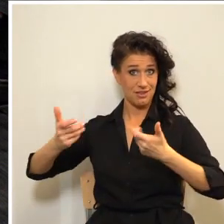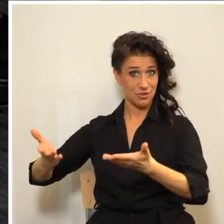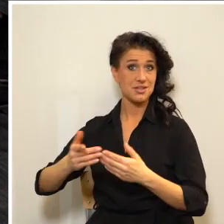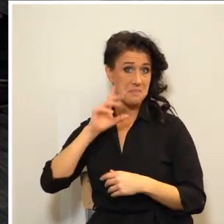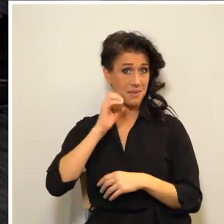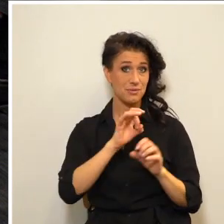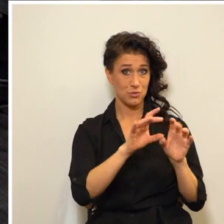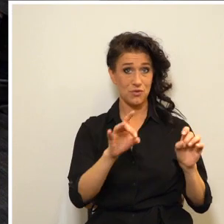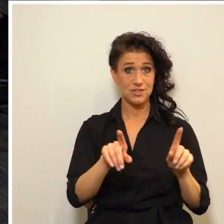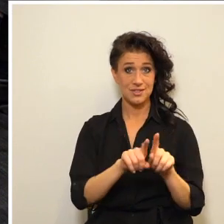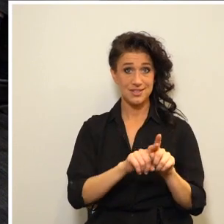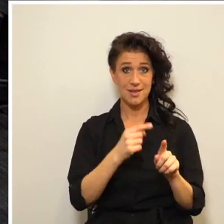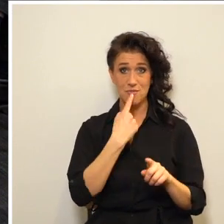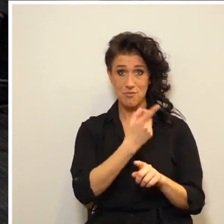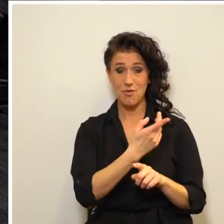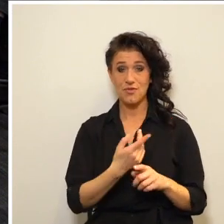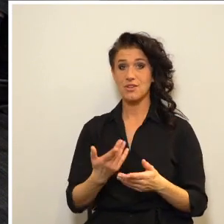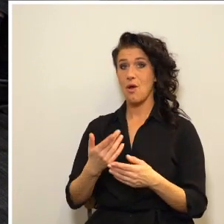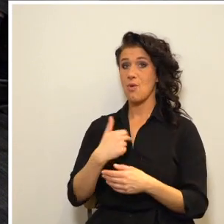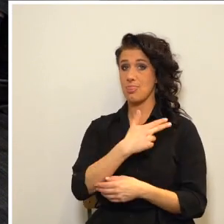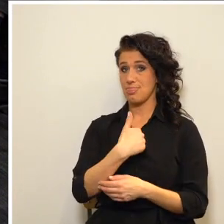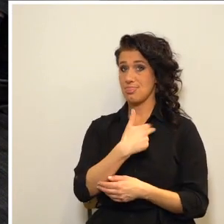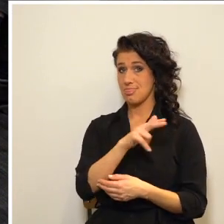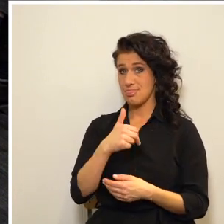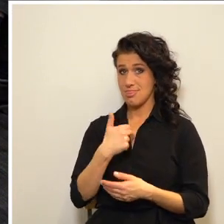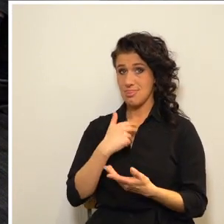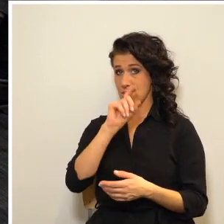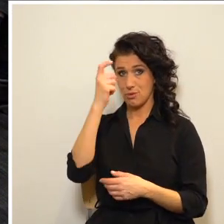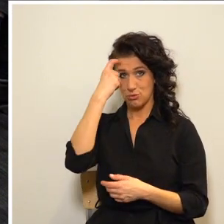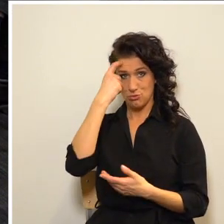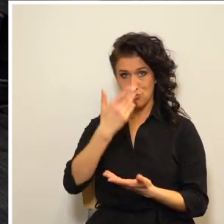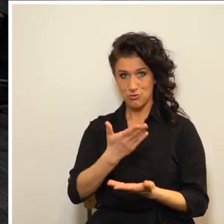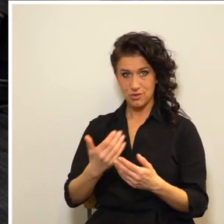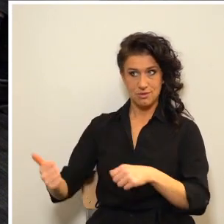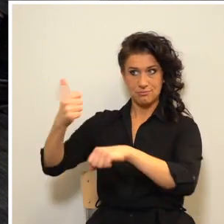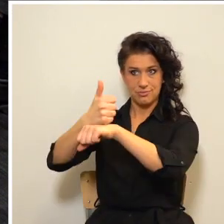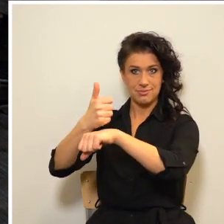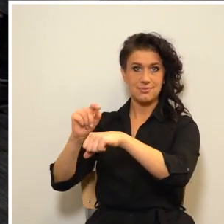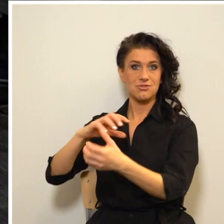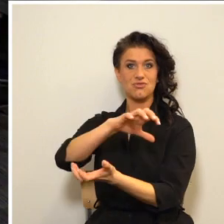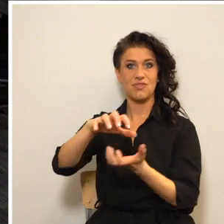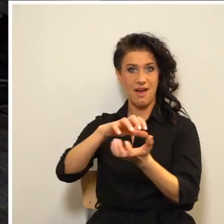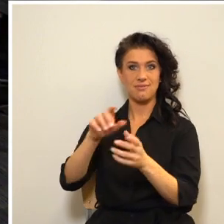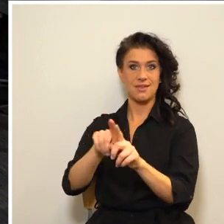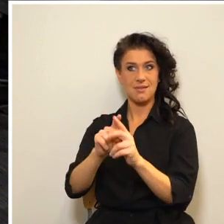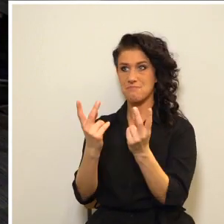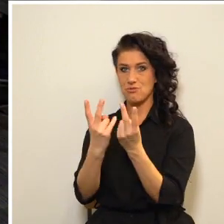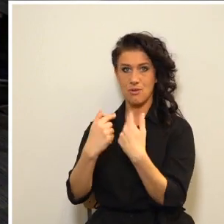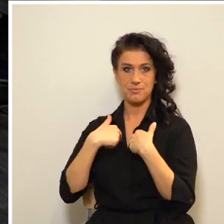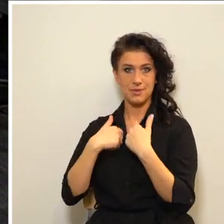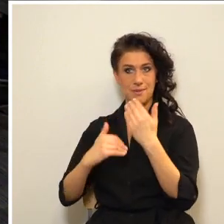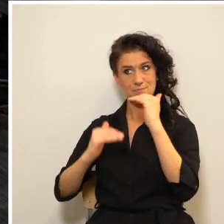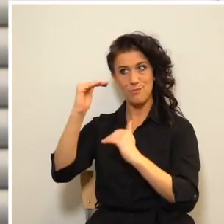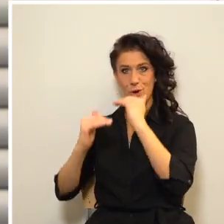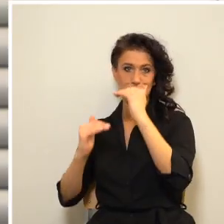professor.gg ile nasi transplantolodzy w niczym nie ustępują czołówce światowej to również to jest to samo można powiedzieć do tych naukowców